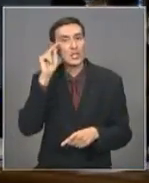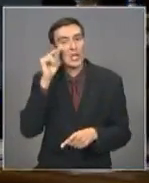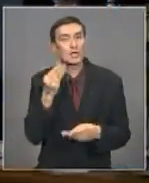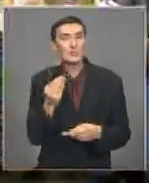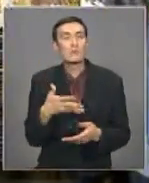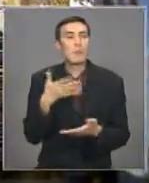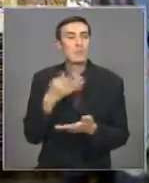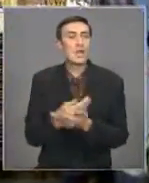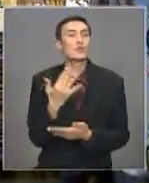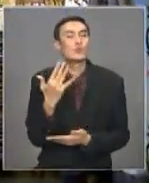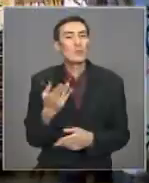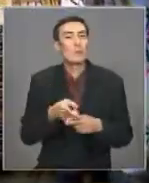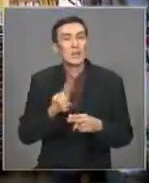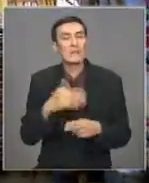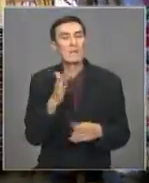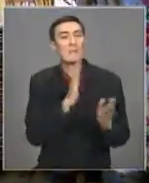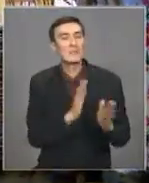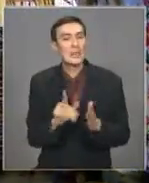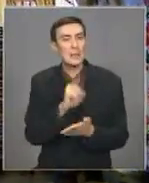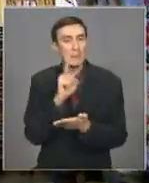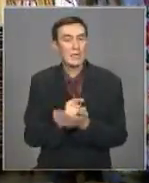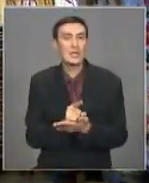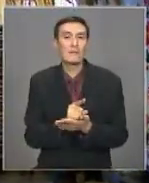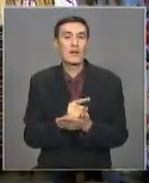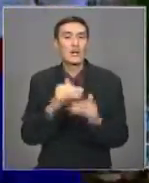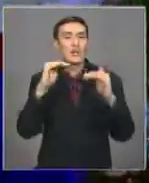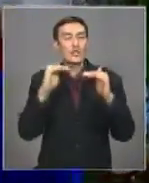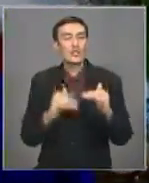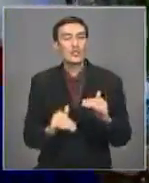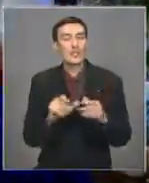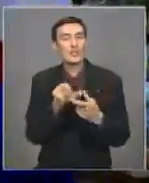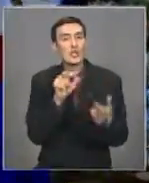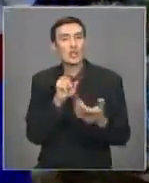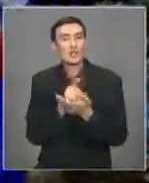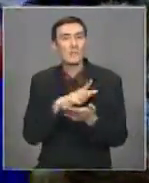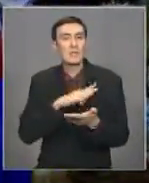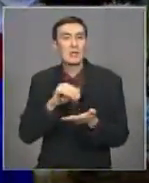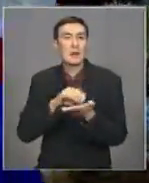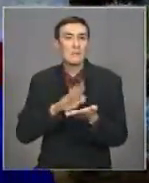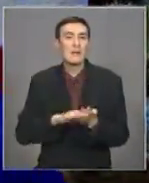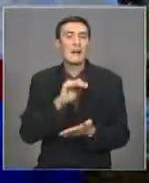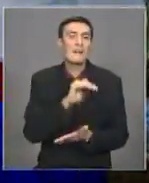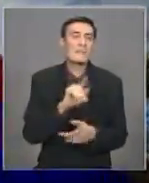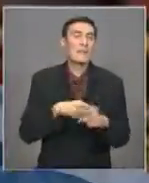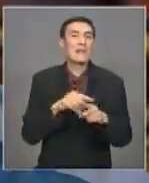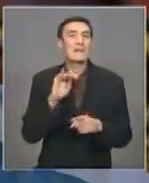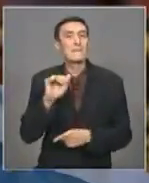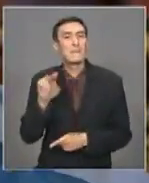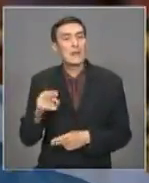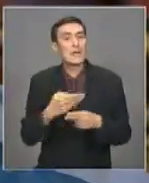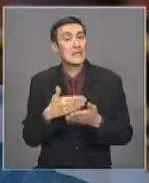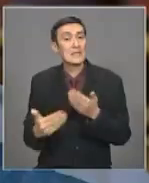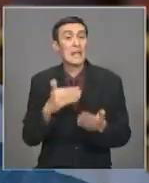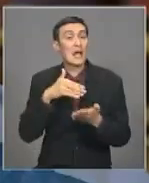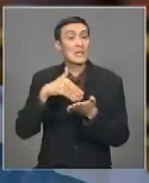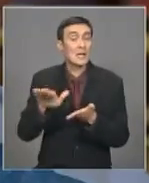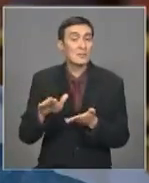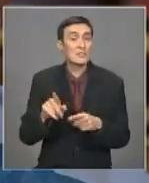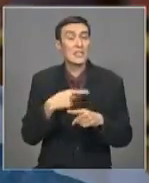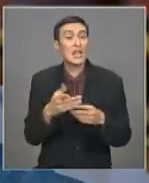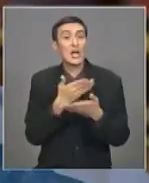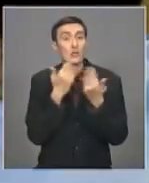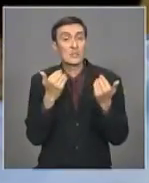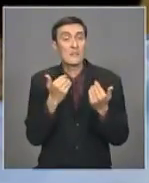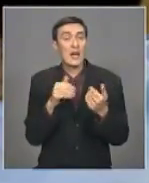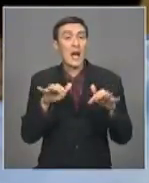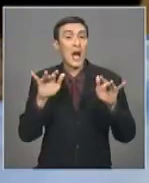сумма оплаты. При этом в обязательном порядке в нижней части чека должна быть буква F или FP. В случае отказа или отсутствия